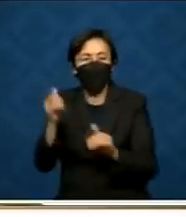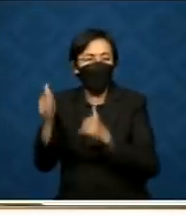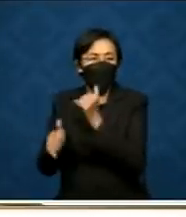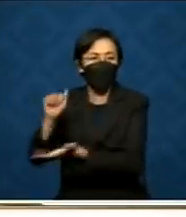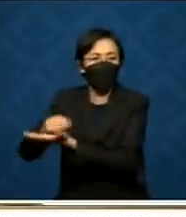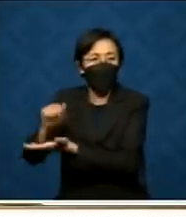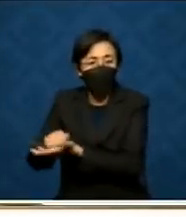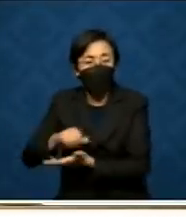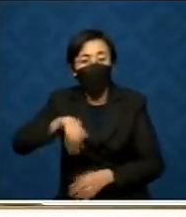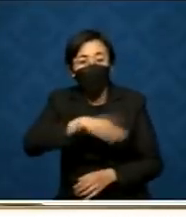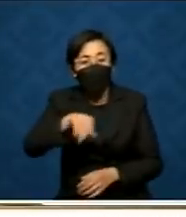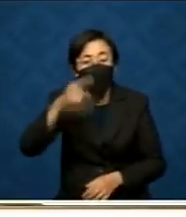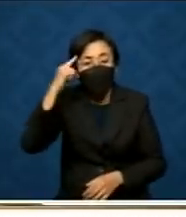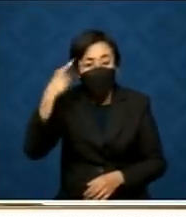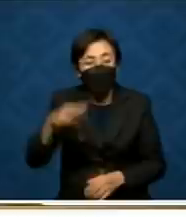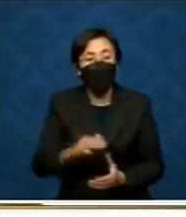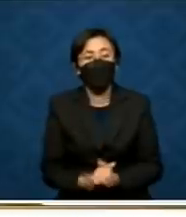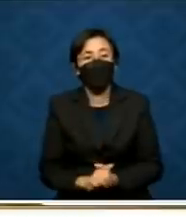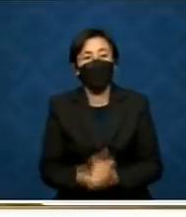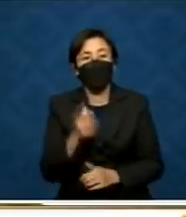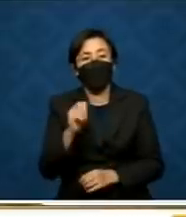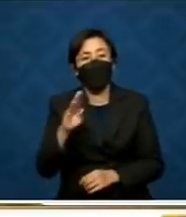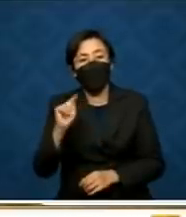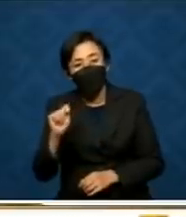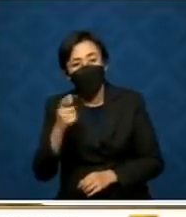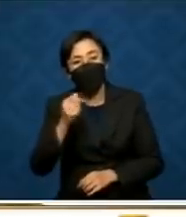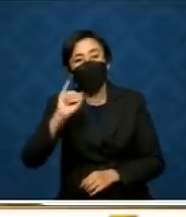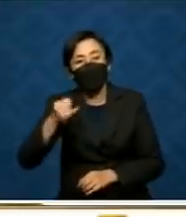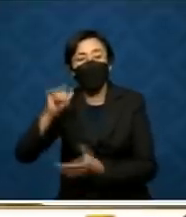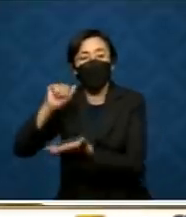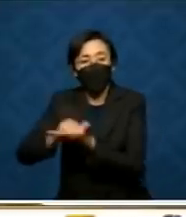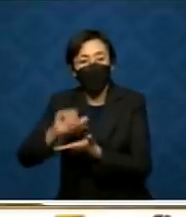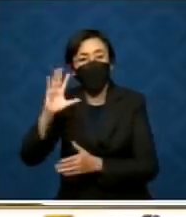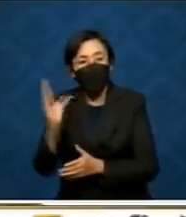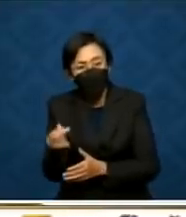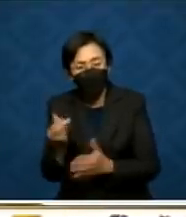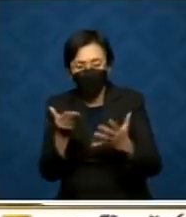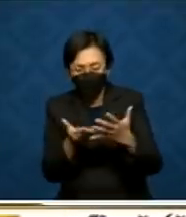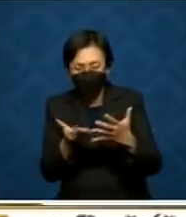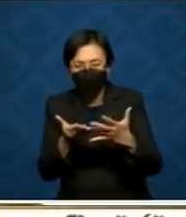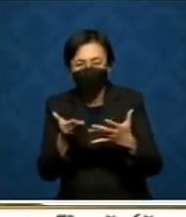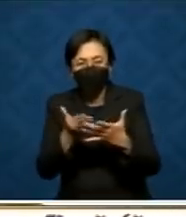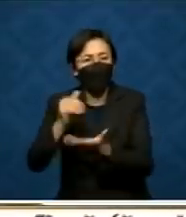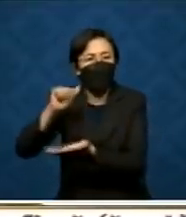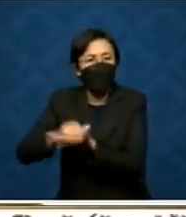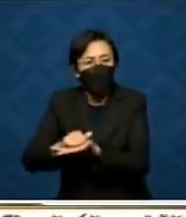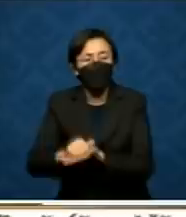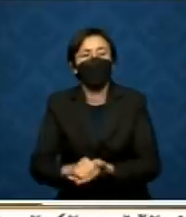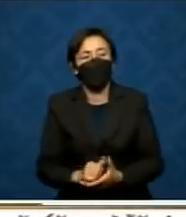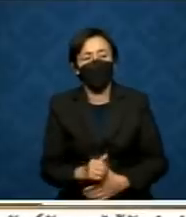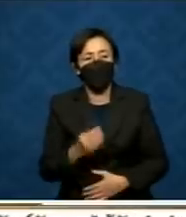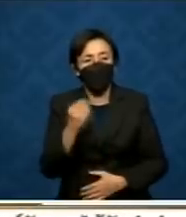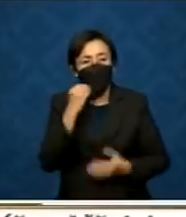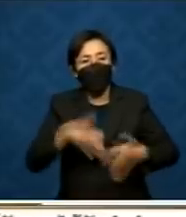เธอก็รู้มั้ยท้องถิ่นนี่จองชิโนฟาร์มนี่ขั้นตอนจองมาจอมาจอมมารบ้านผมน่ะ